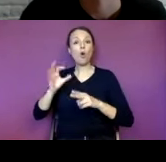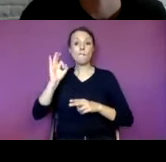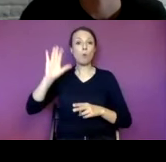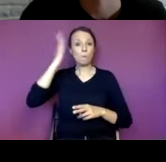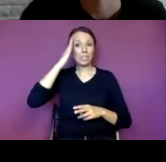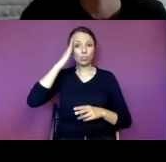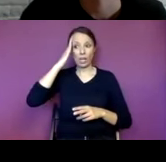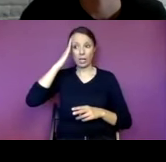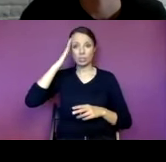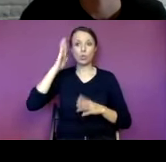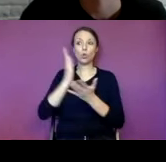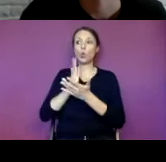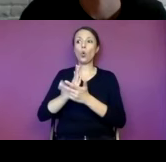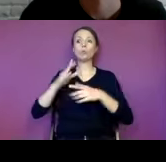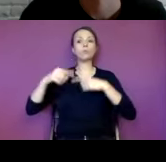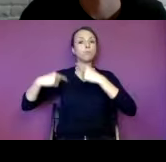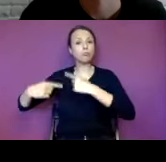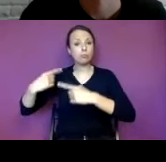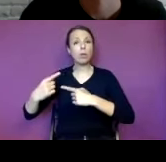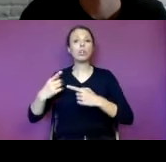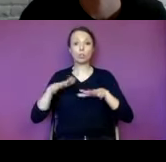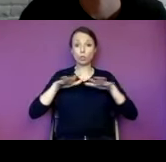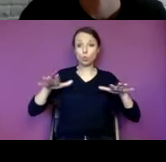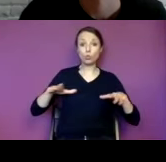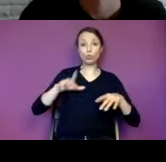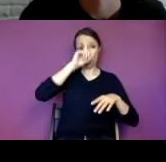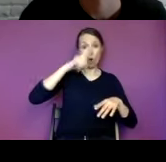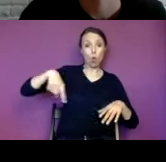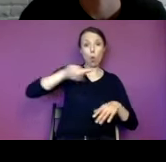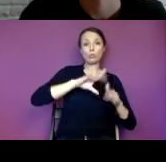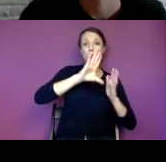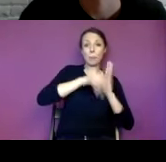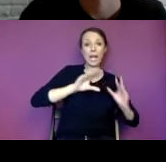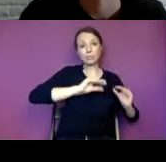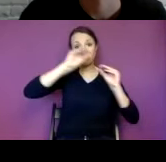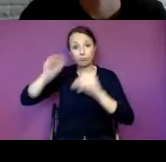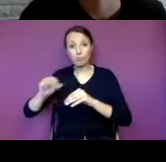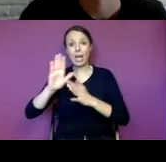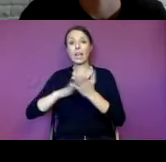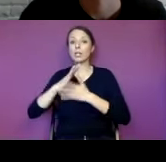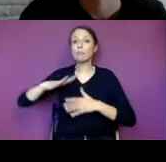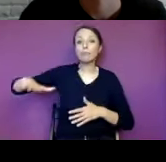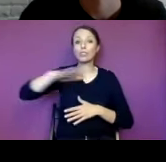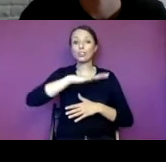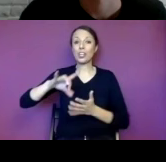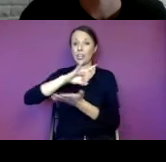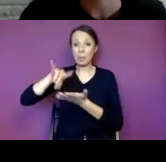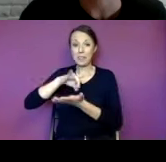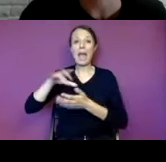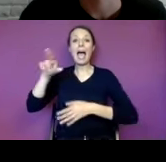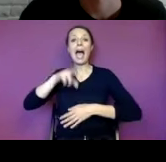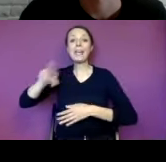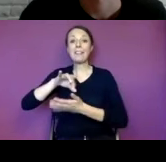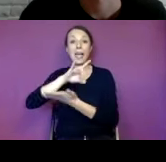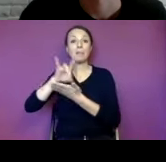jest już napływowa, natomiast w kategoriach politycznych przestrzeń wsi, przestrzeń gminy kształtuje rada gminy, która jest